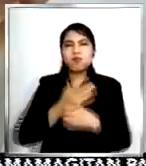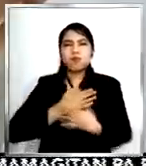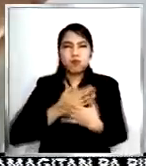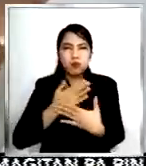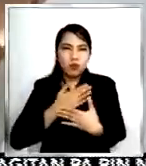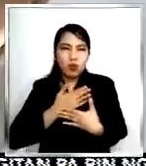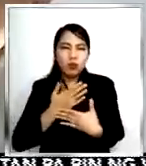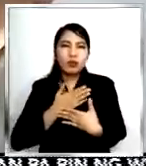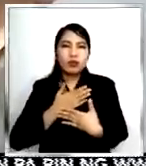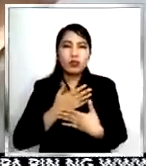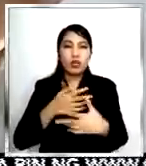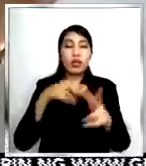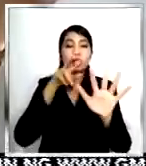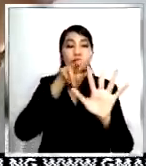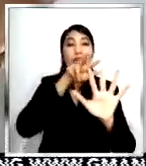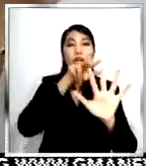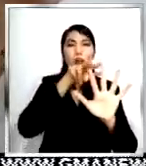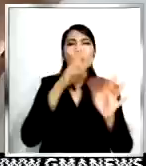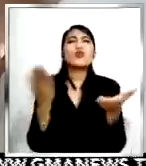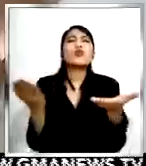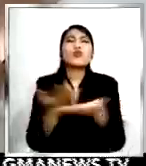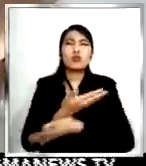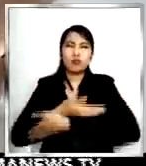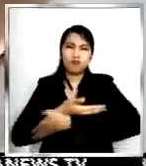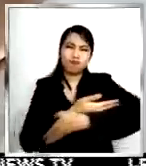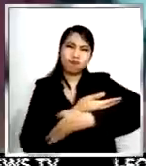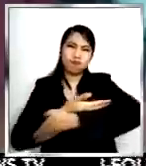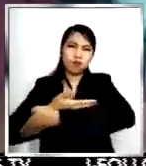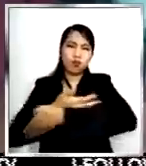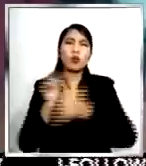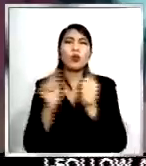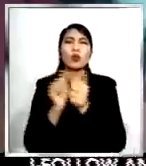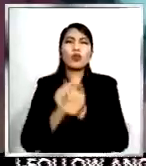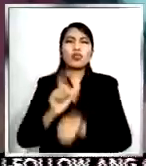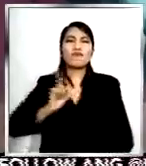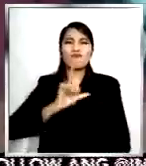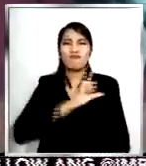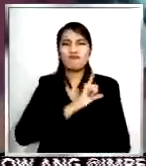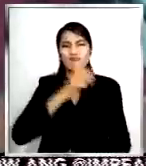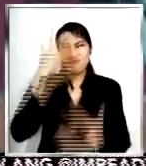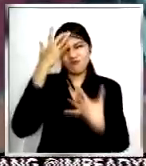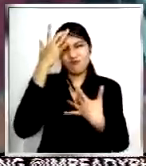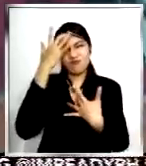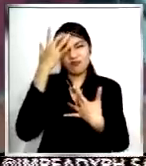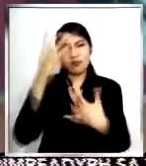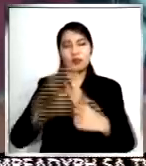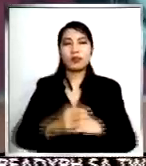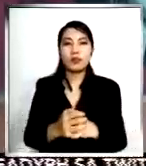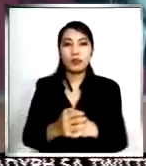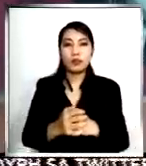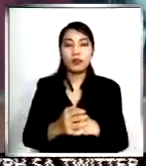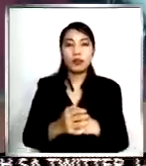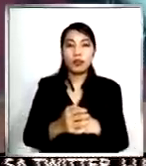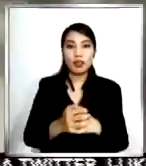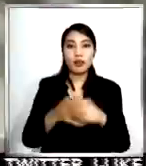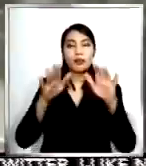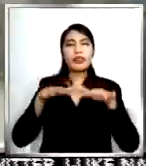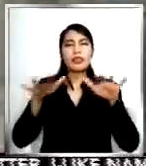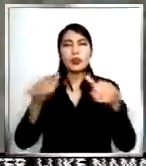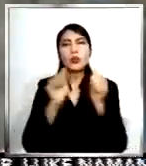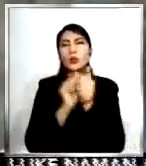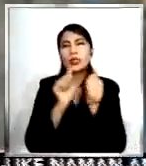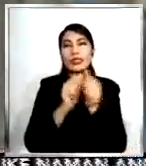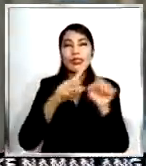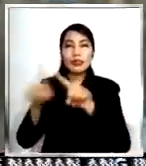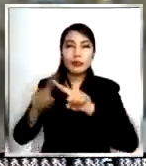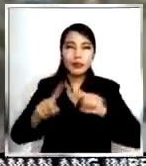silang na sanggol na may pneumonia. Ang umuuko pa sa ibang mga kama, mga batang may iba pang mga karamdaman tulad ng